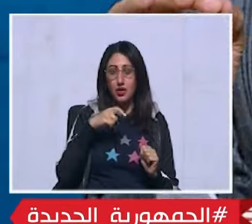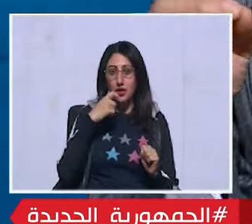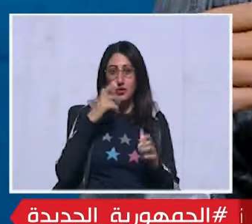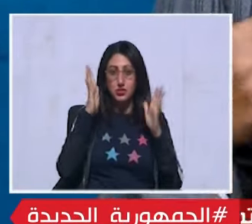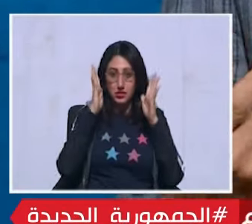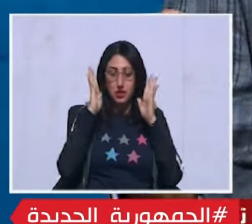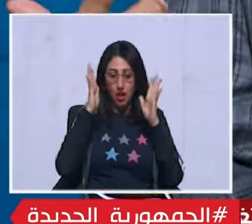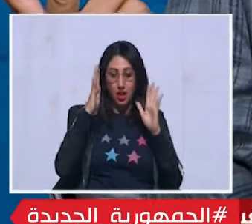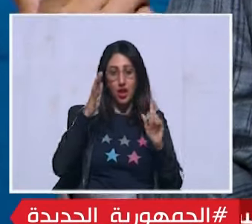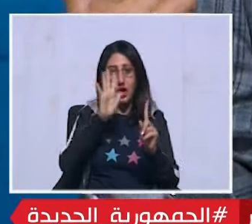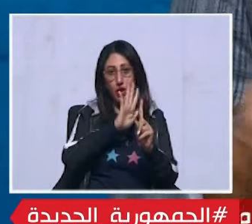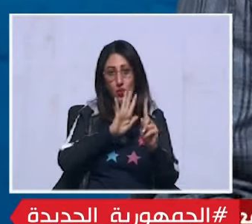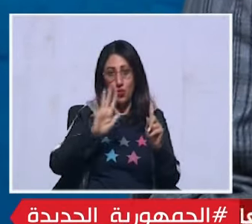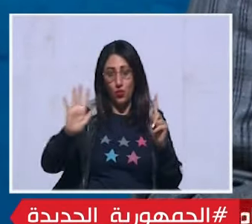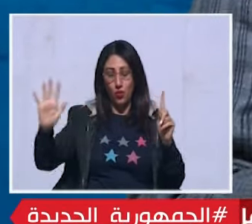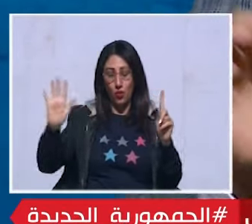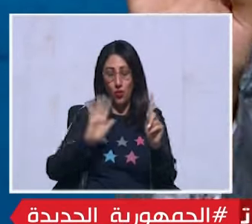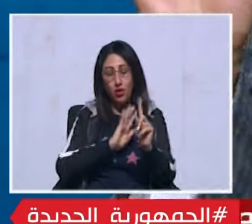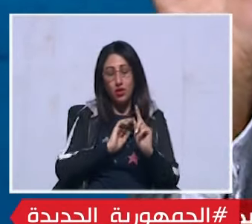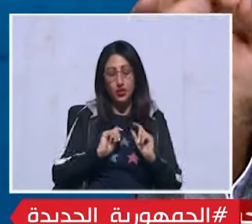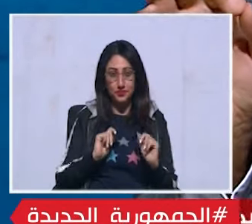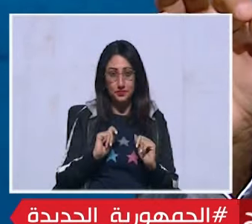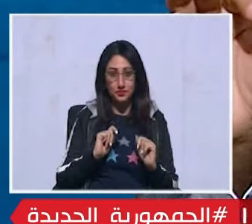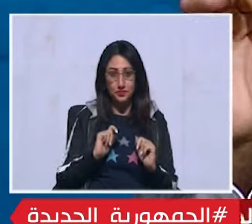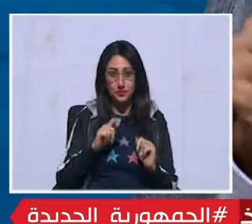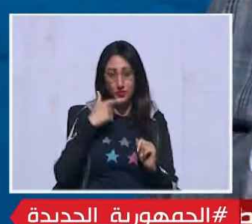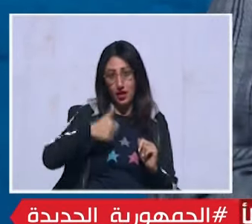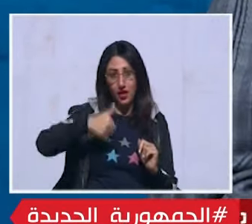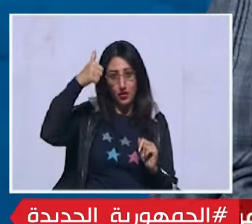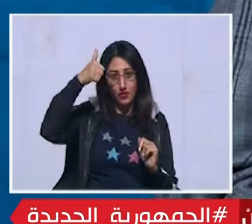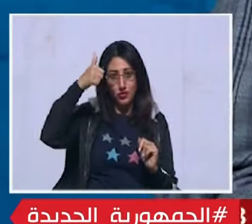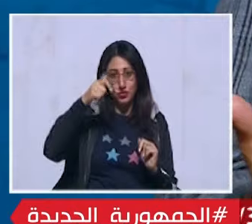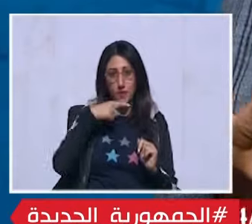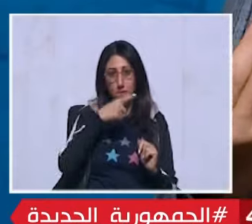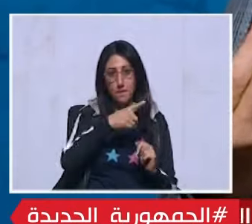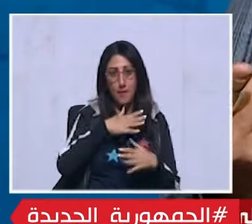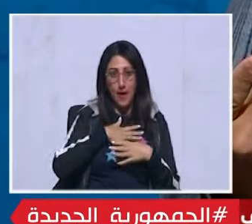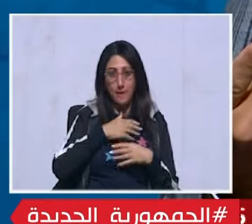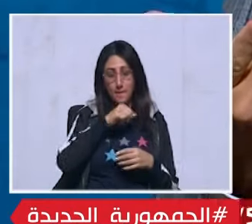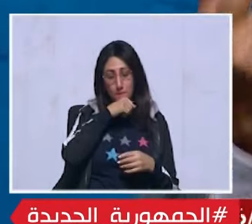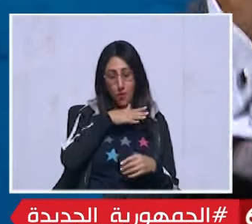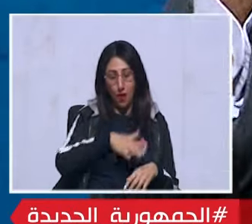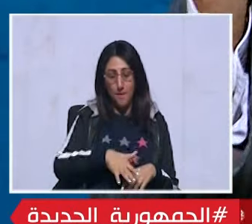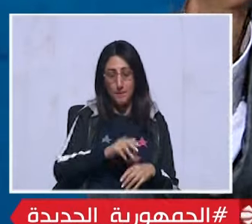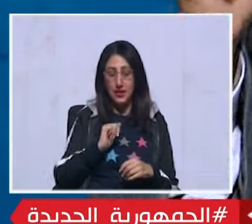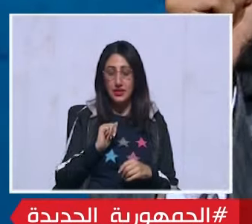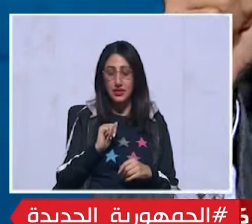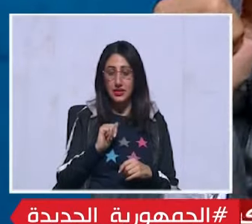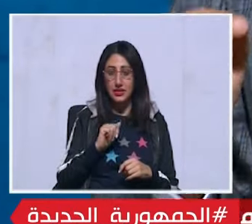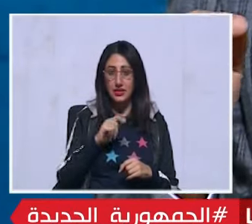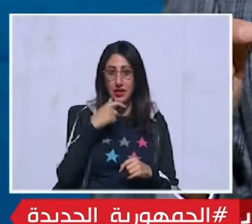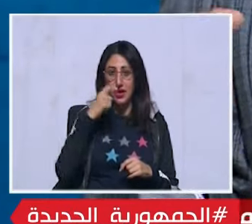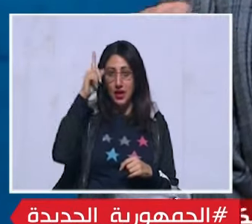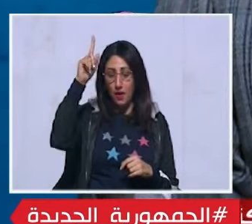منهم كل ذي قدر ومن يفز بحبيب الله ياتم مشيئه الخالق